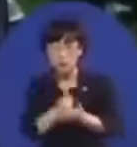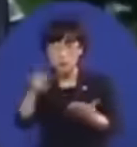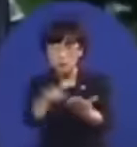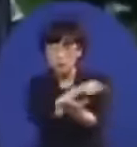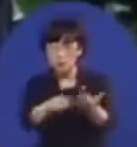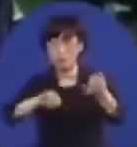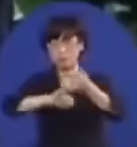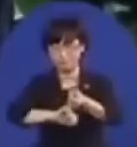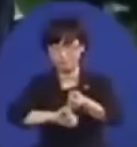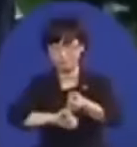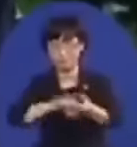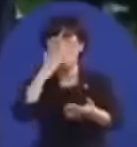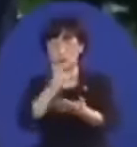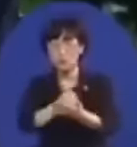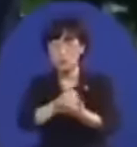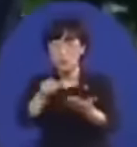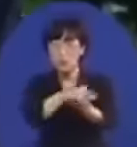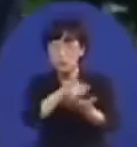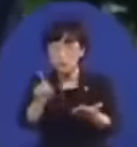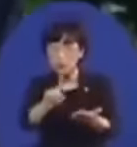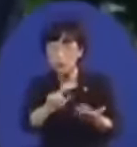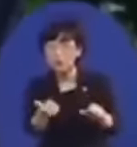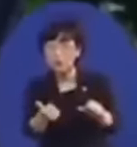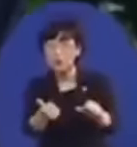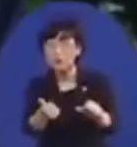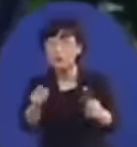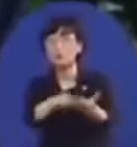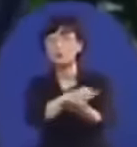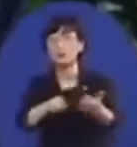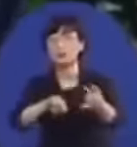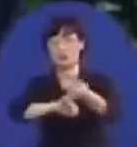돼요. 죄의 값은 사망이기 때문에 청산해야 되는 것입니다.